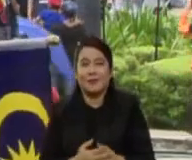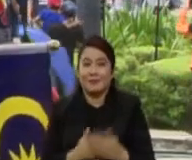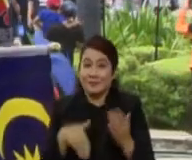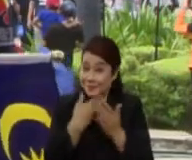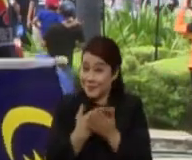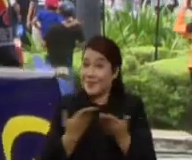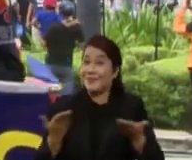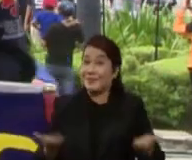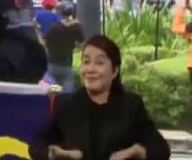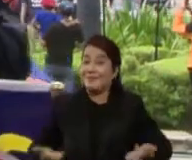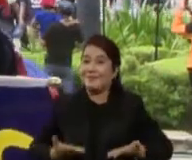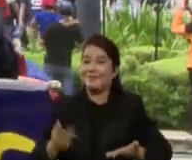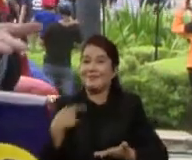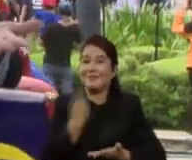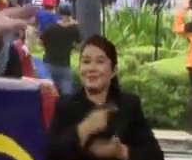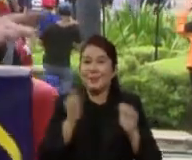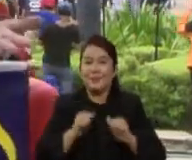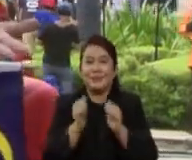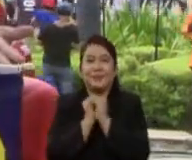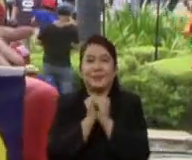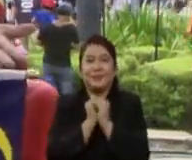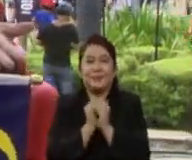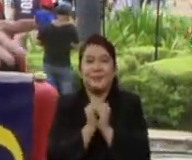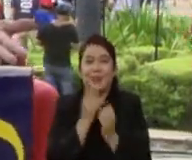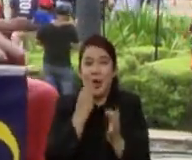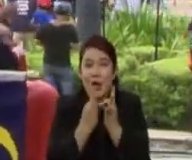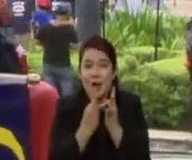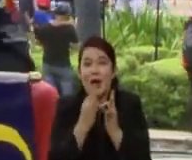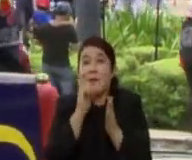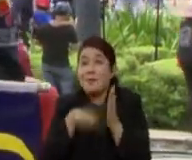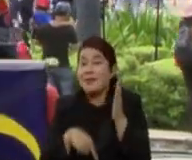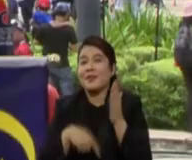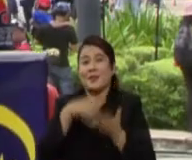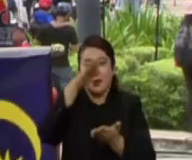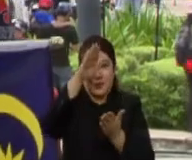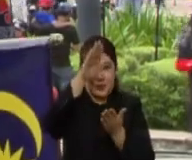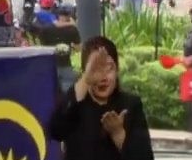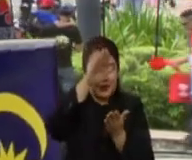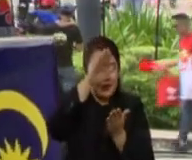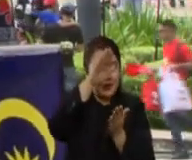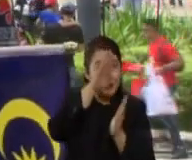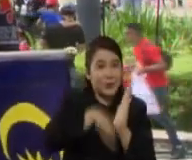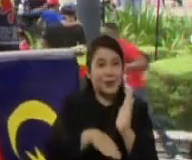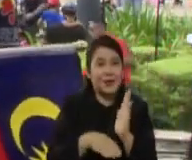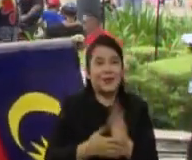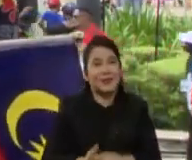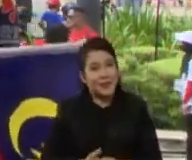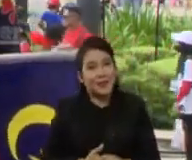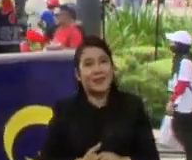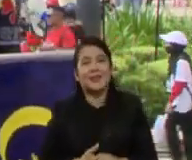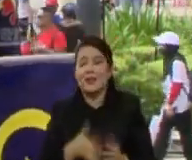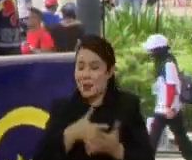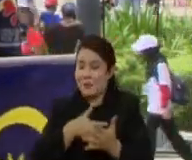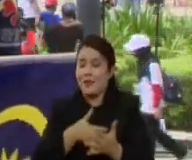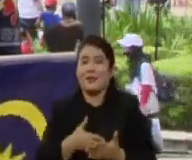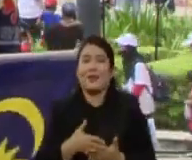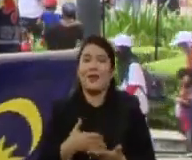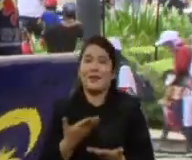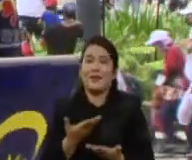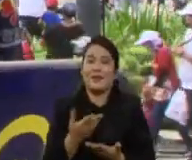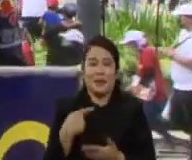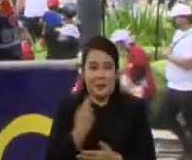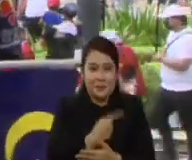saja yang dapat kami bersama. Segala yang kurang, segala yang tidak mampu kami berikan itu adalah kelemahan kami,